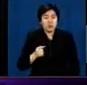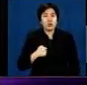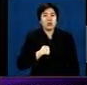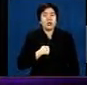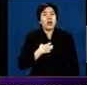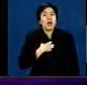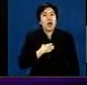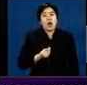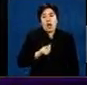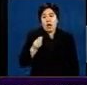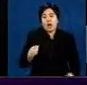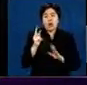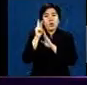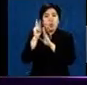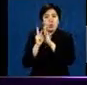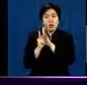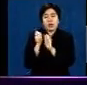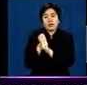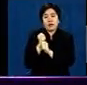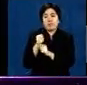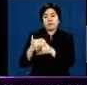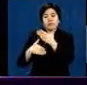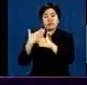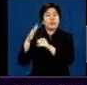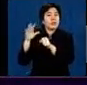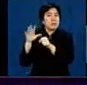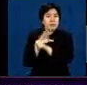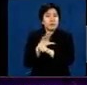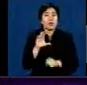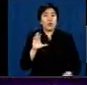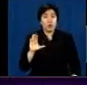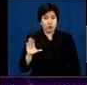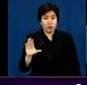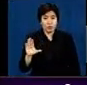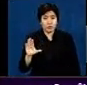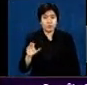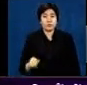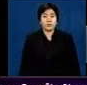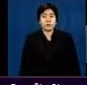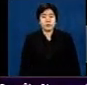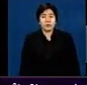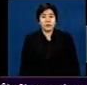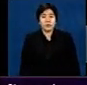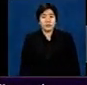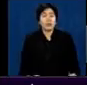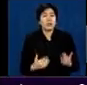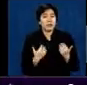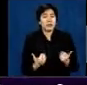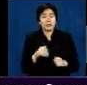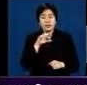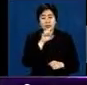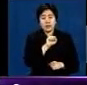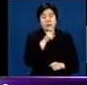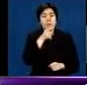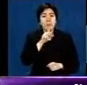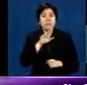องการให้ฝ่ายนิติบัญญัติได้ทำหน้าที่ของตนเองอย่างเต็มที่สำหรับการที่สภาผู้แทนราษฎ